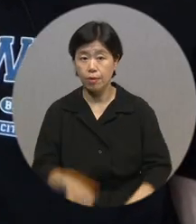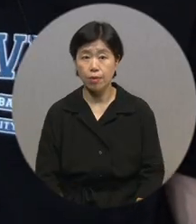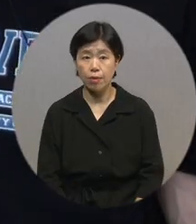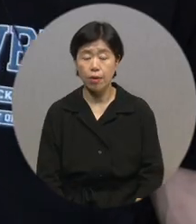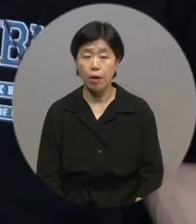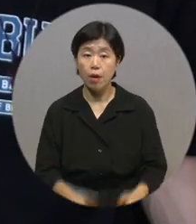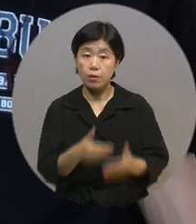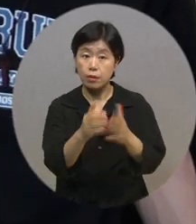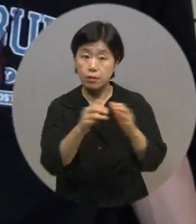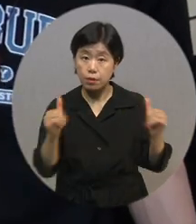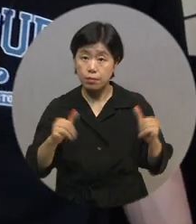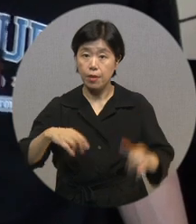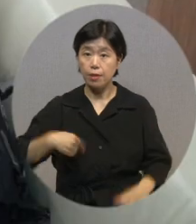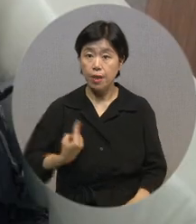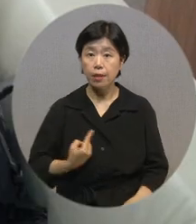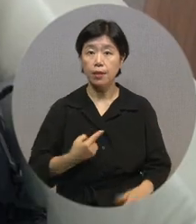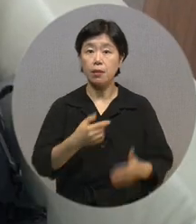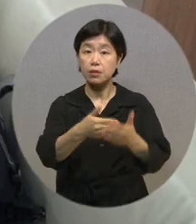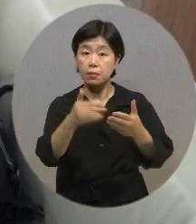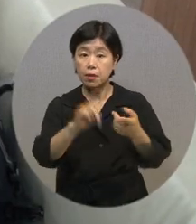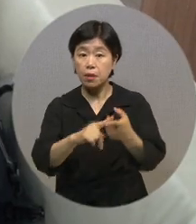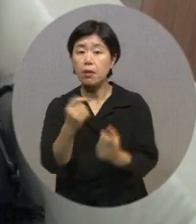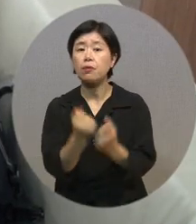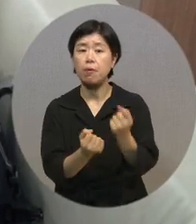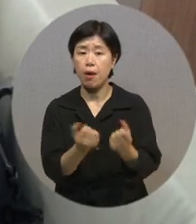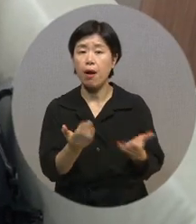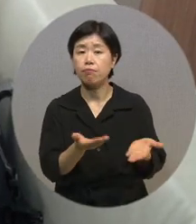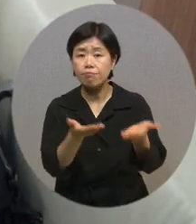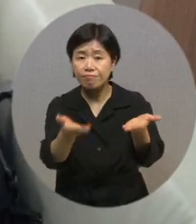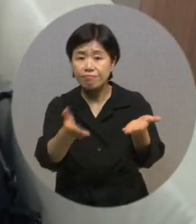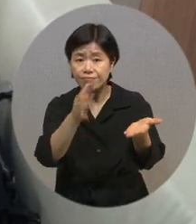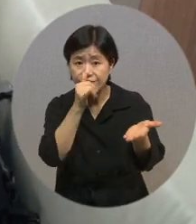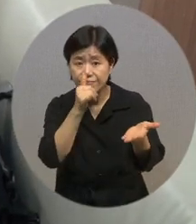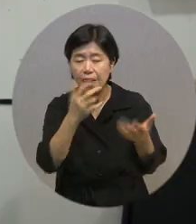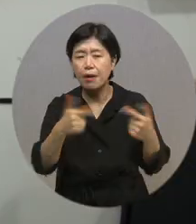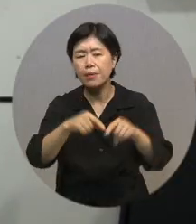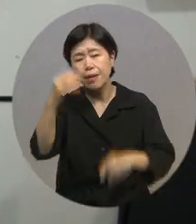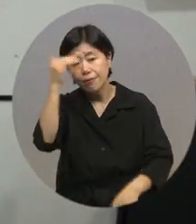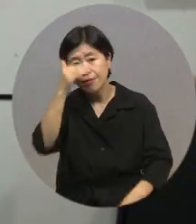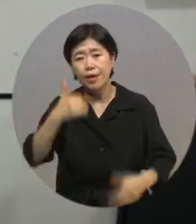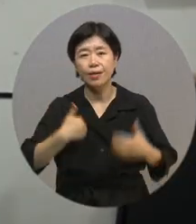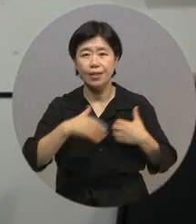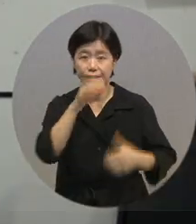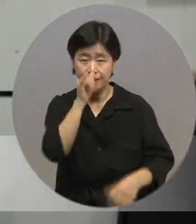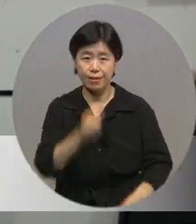작가들은 자신들의 작품을 설명하며 감상하는 시간을 즐거워합니다.